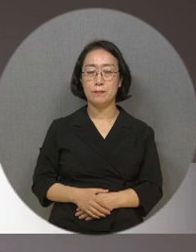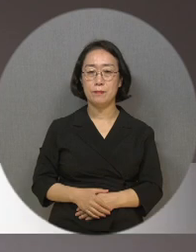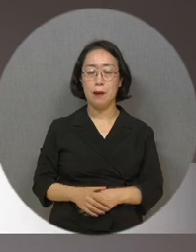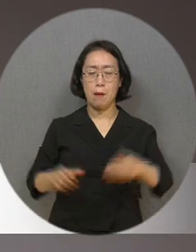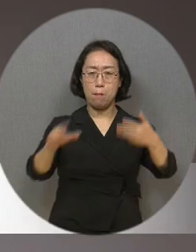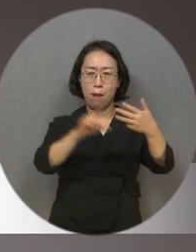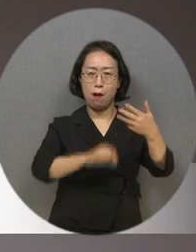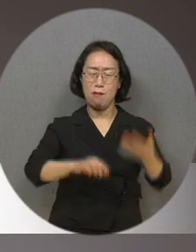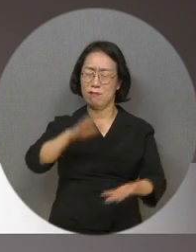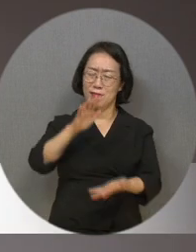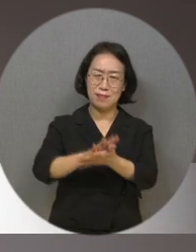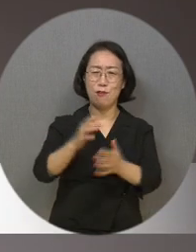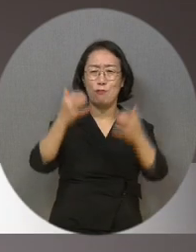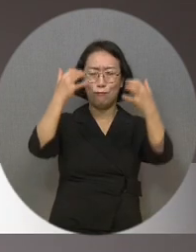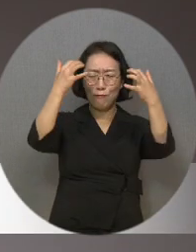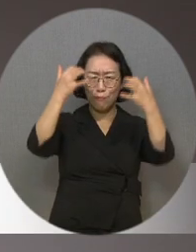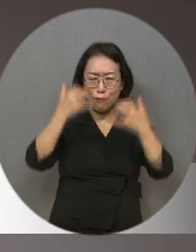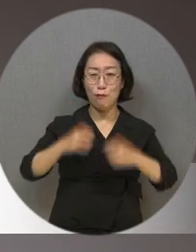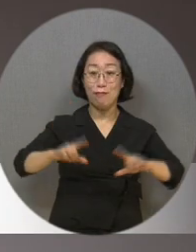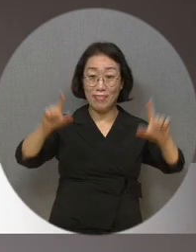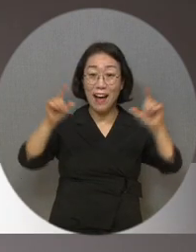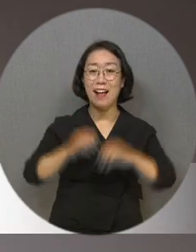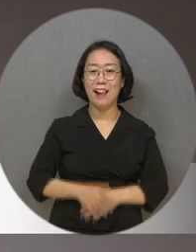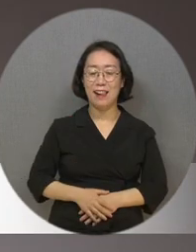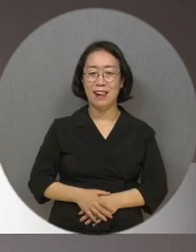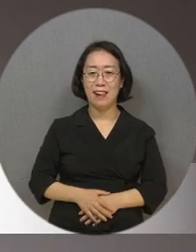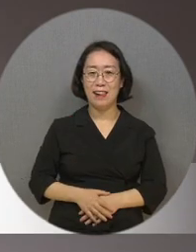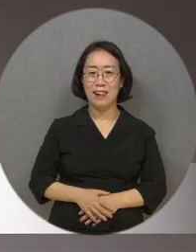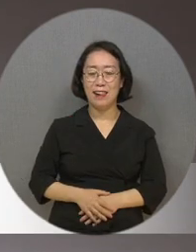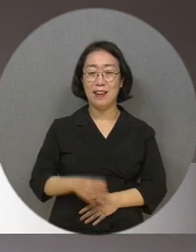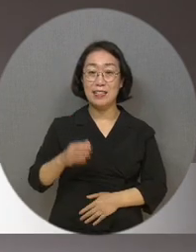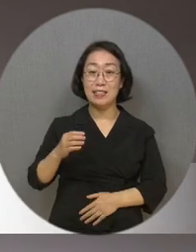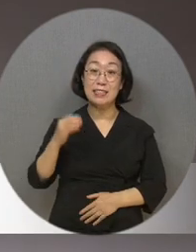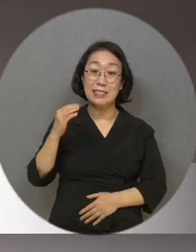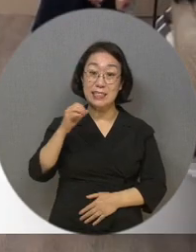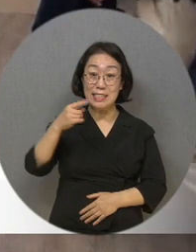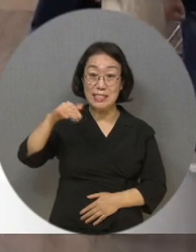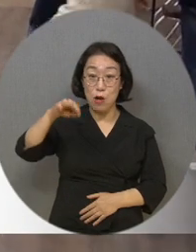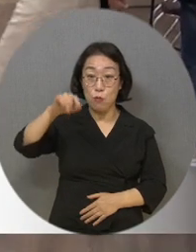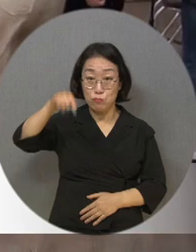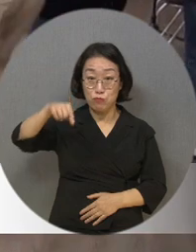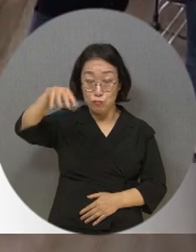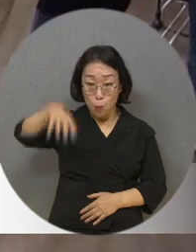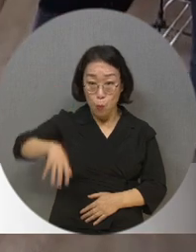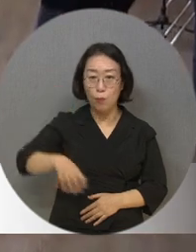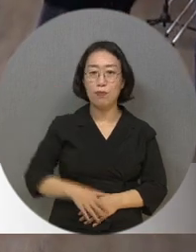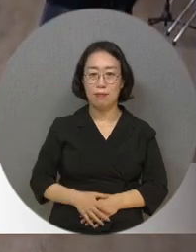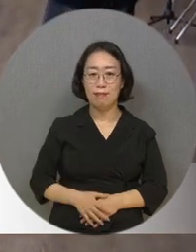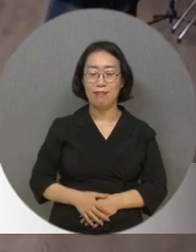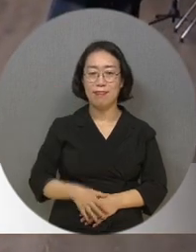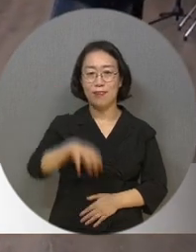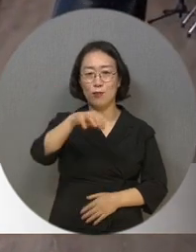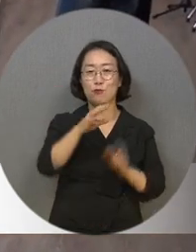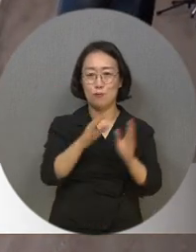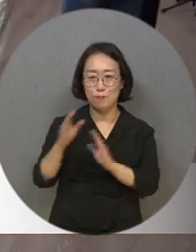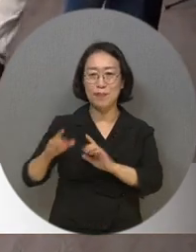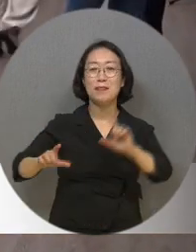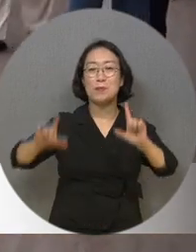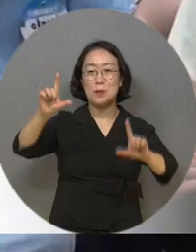8월 뜨거운 휴가철 의정부시 녹양종합사회복지관 대강당에서는 손님을 맞을 준비가